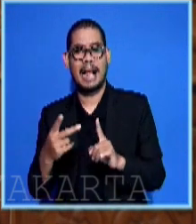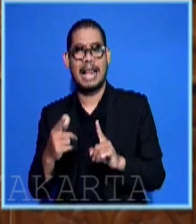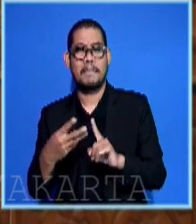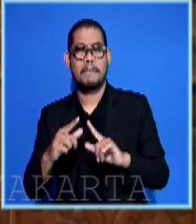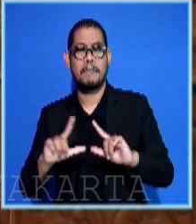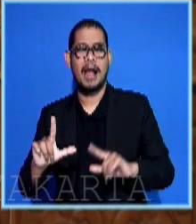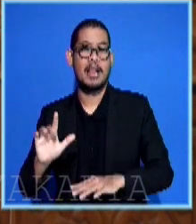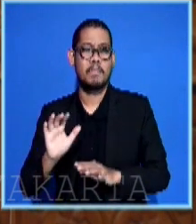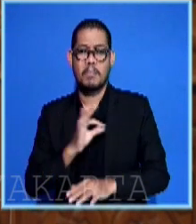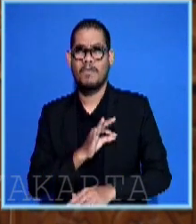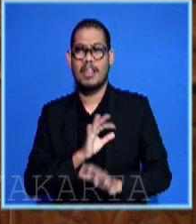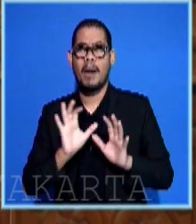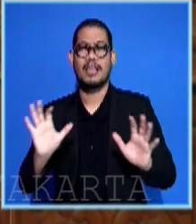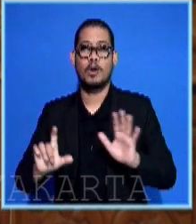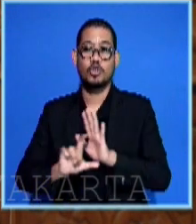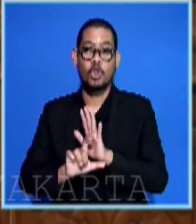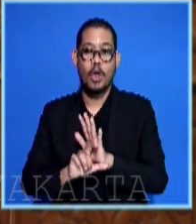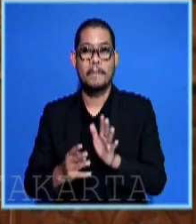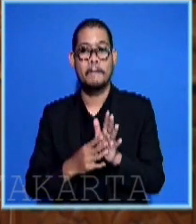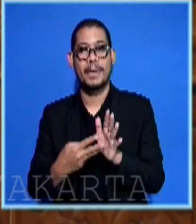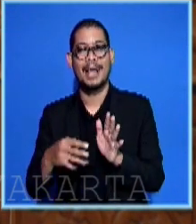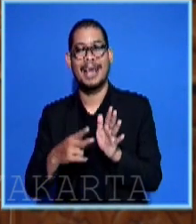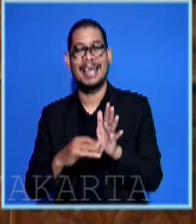herbalangbakangatahalih menjanganang